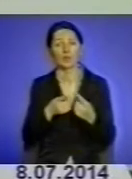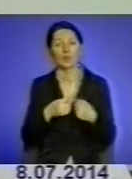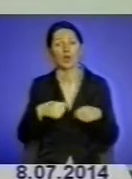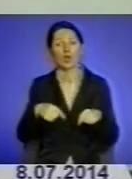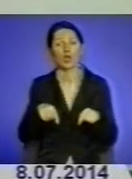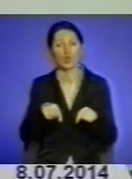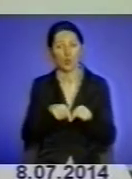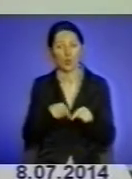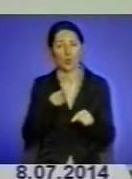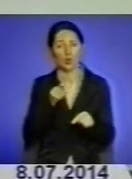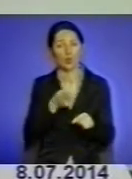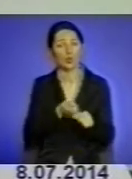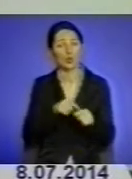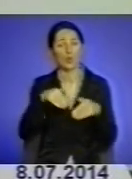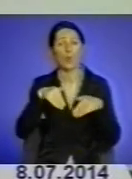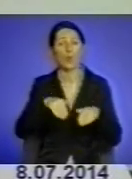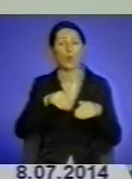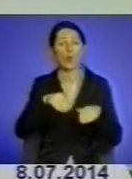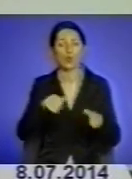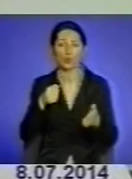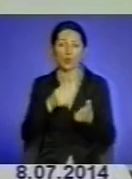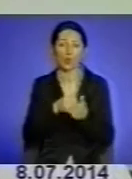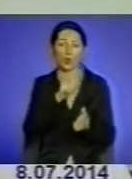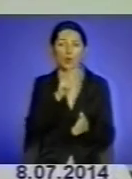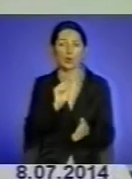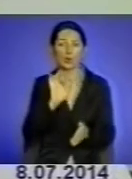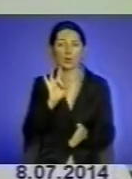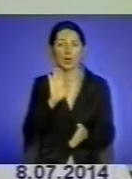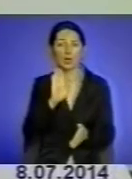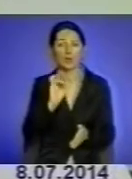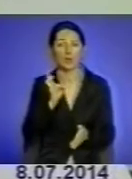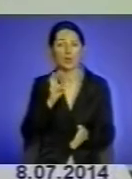організовуємо ту прощу до Зарваниці, де